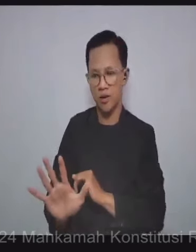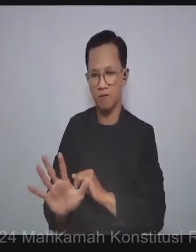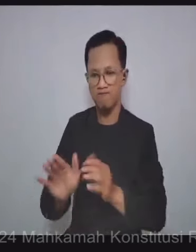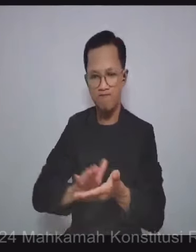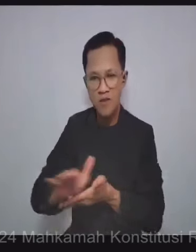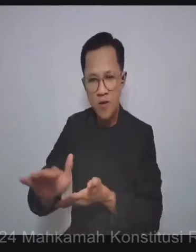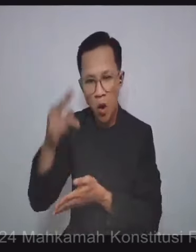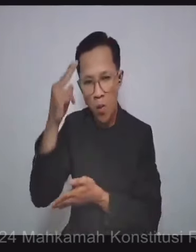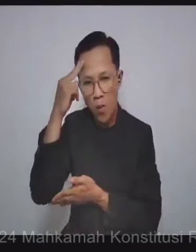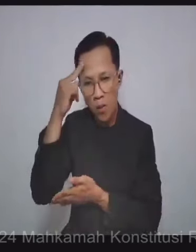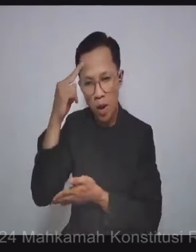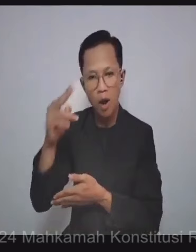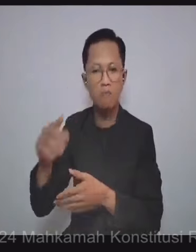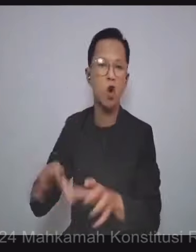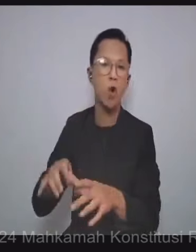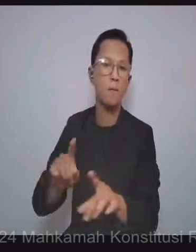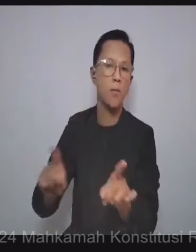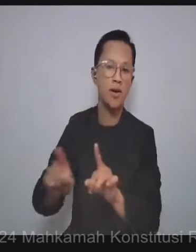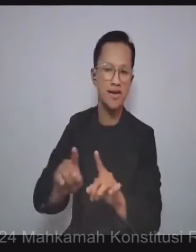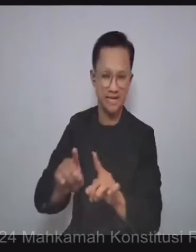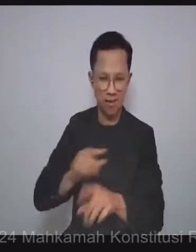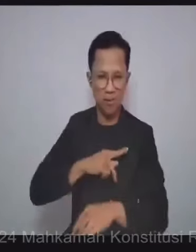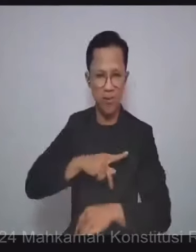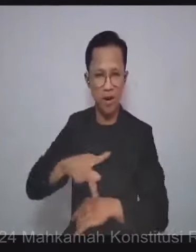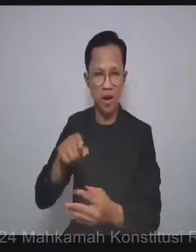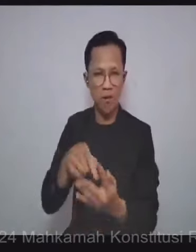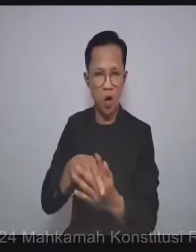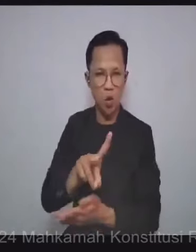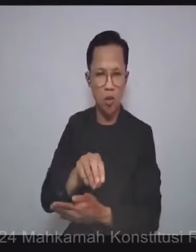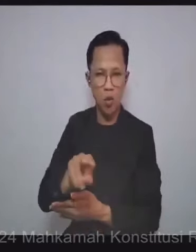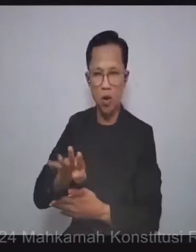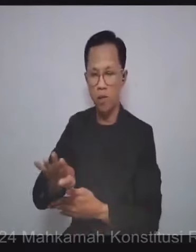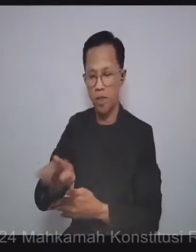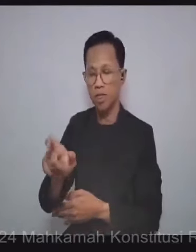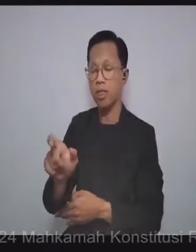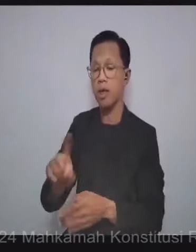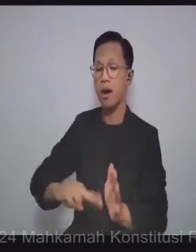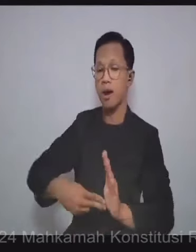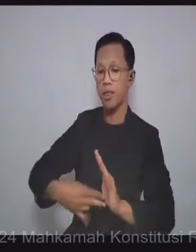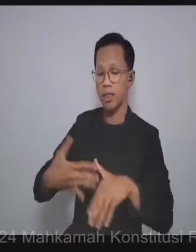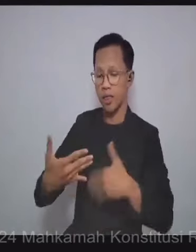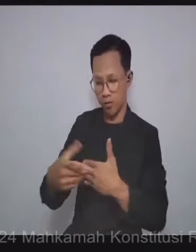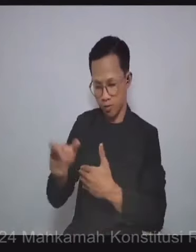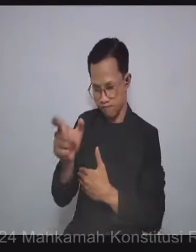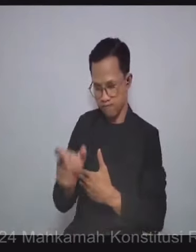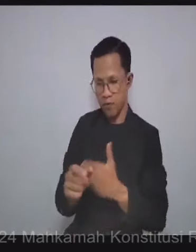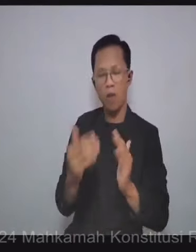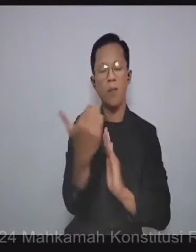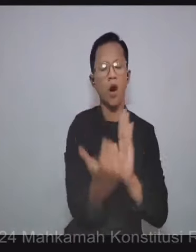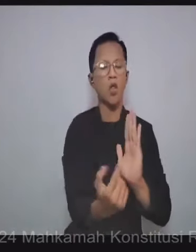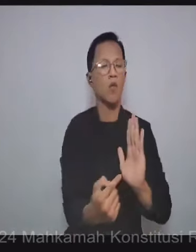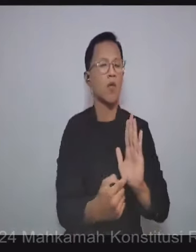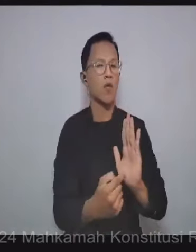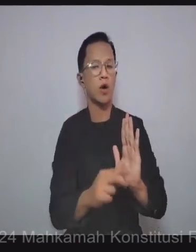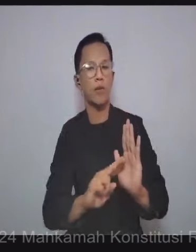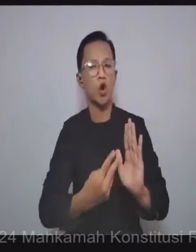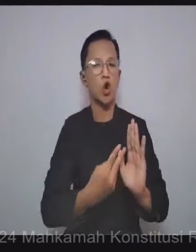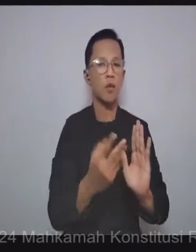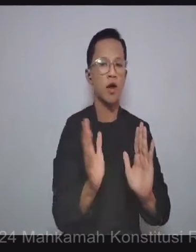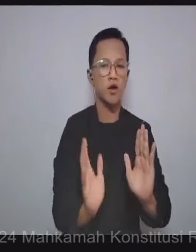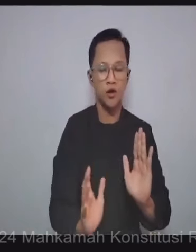peserta pemilu 2024 menunjukkan adanya inisiatif dari termohon untuk memberitahukan segera perubahan penafsiran Salah satu syarat untuk menjadi pasangan